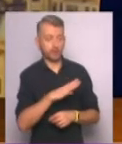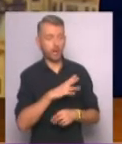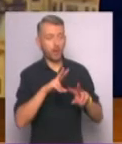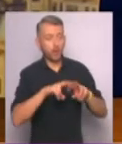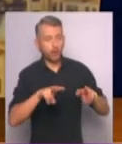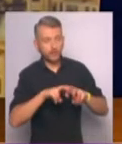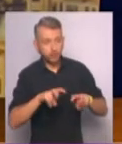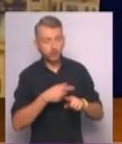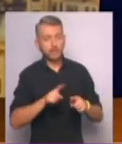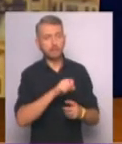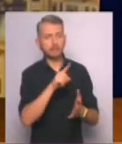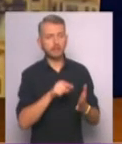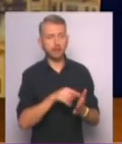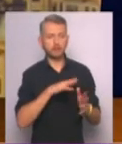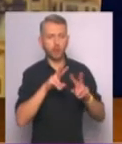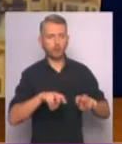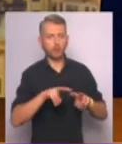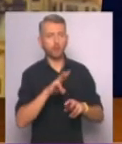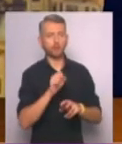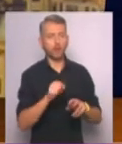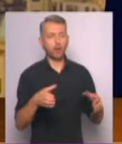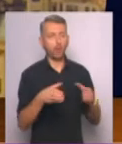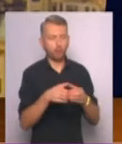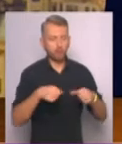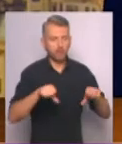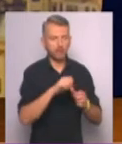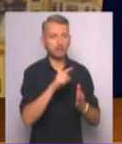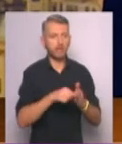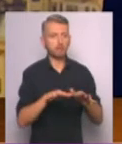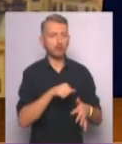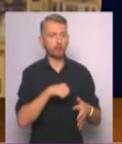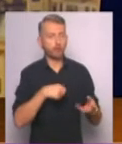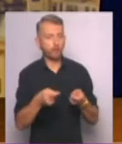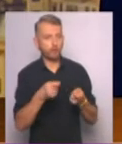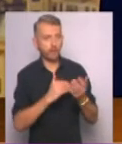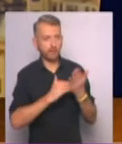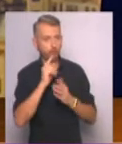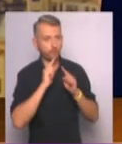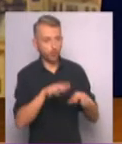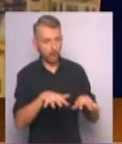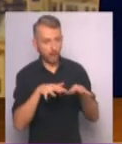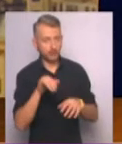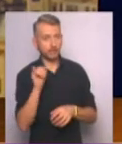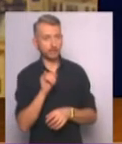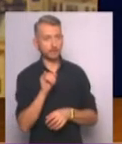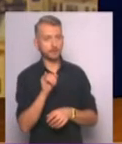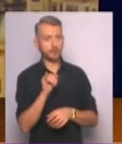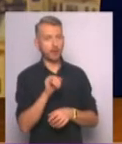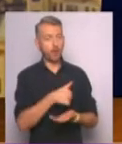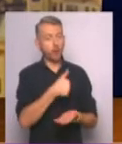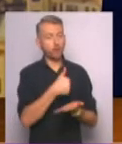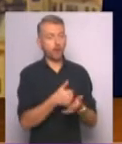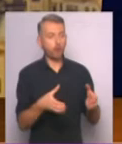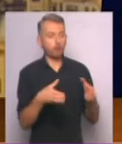Розслідується, ну і це питання розглядалося навіть на комітеті з питань місцевого самоврядування Верховної Ради. І голова